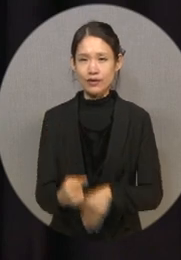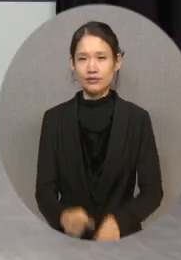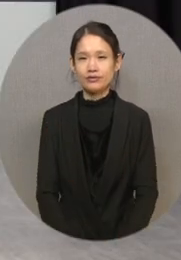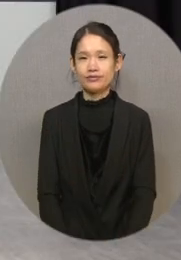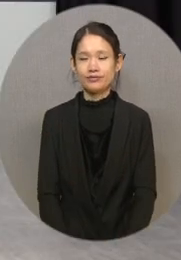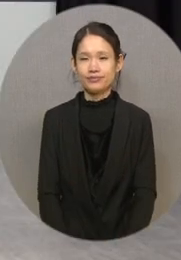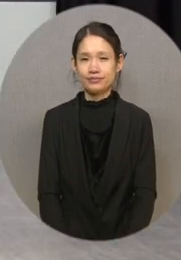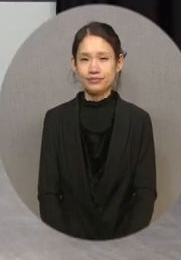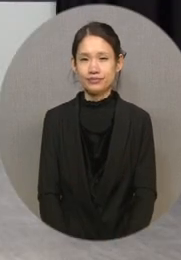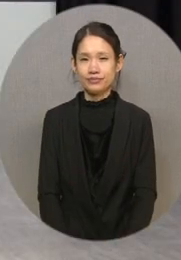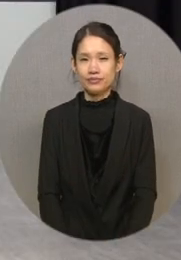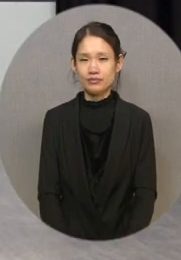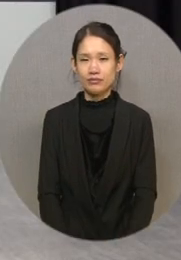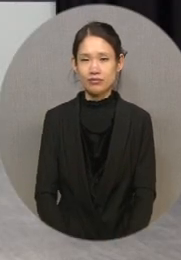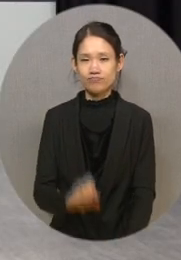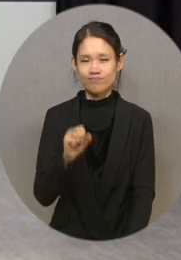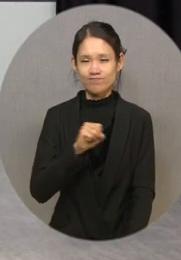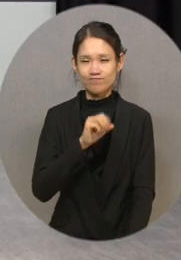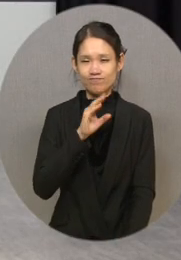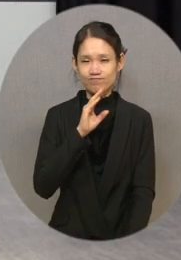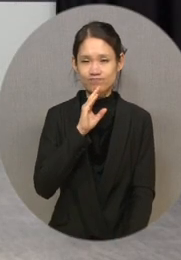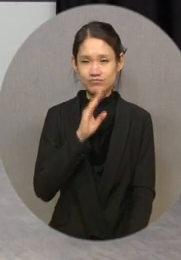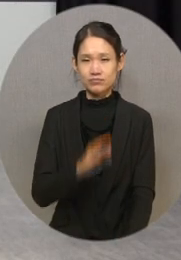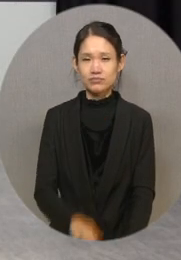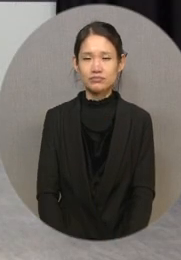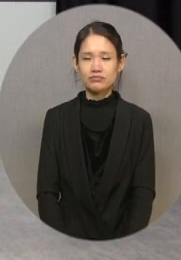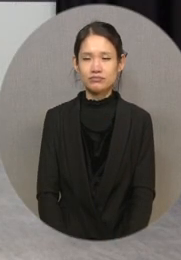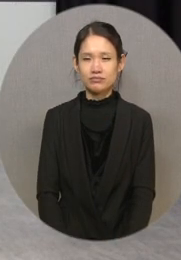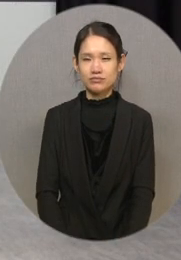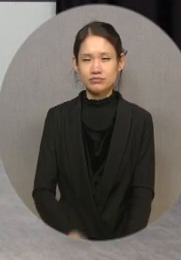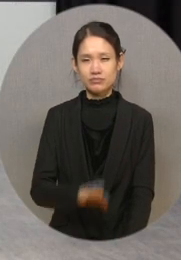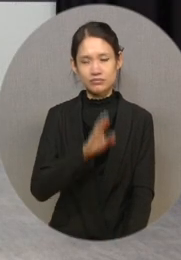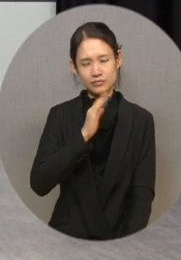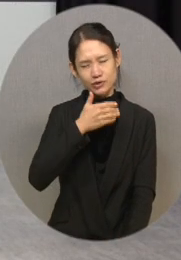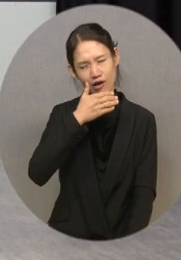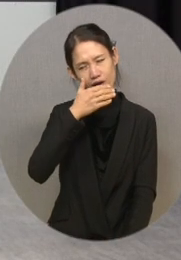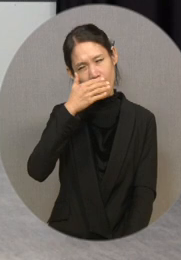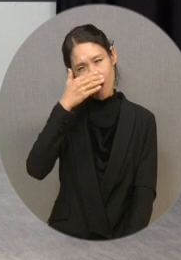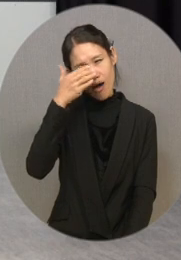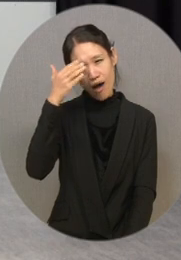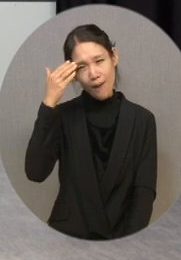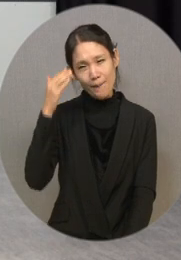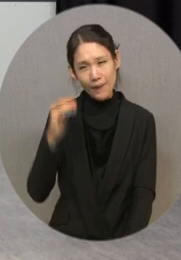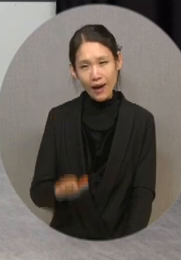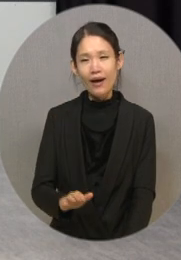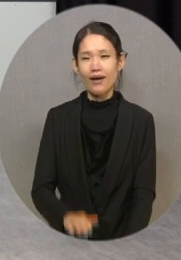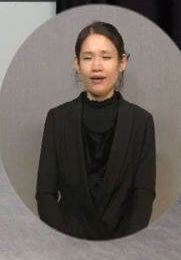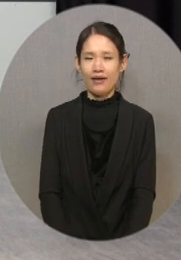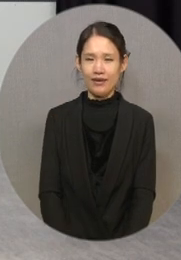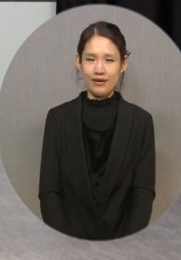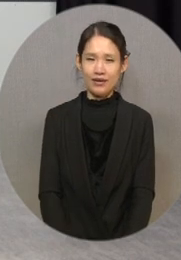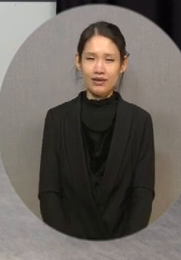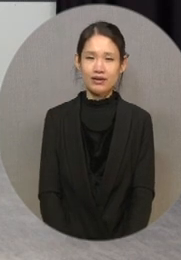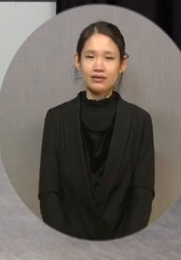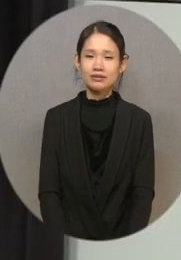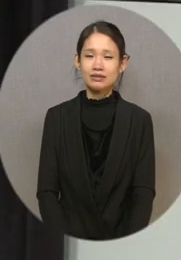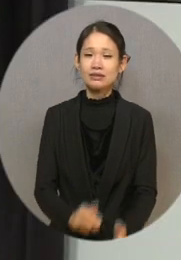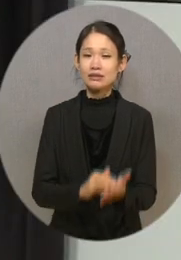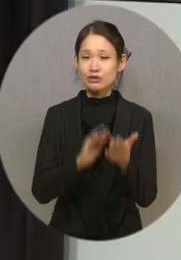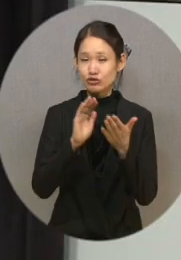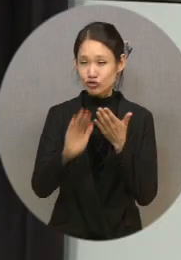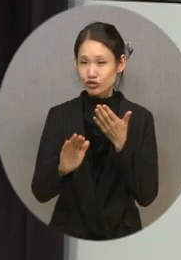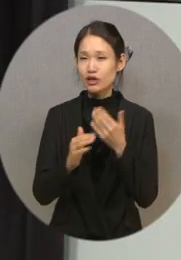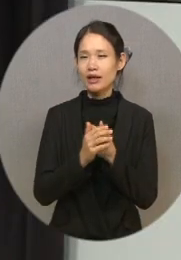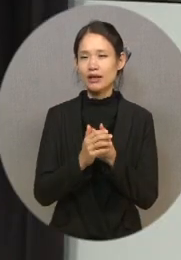네, 그러시군요. 그래도 참 천만 다행이네요. 네, 네. 그러고 나서 이제